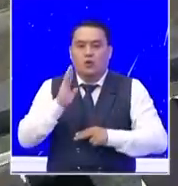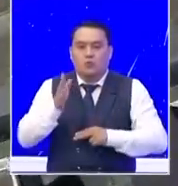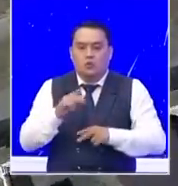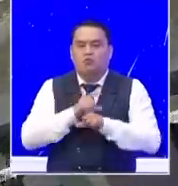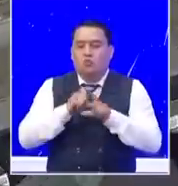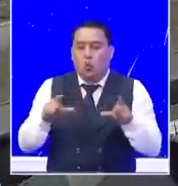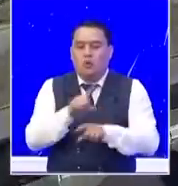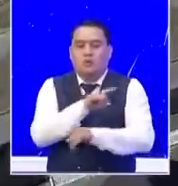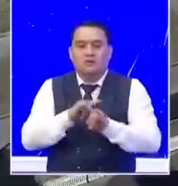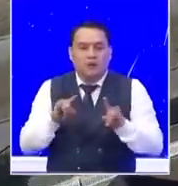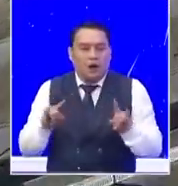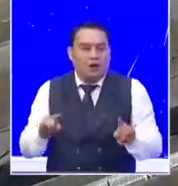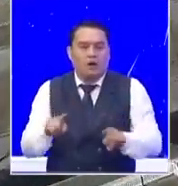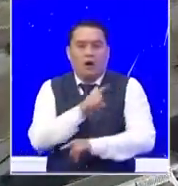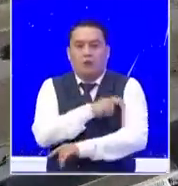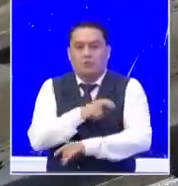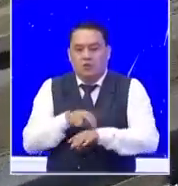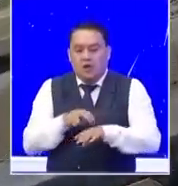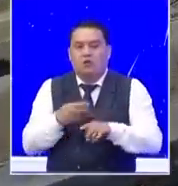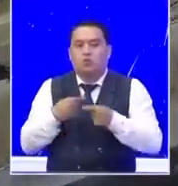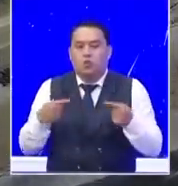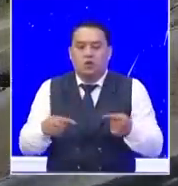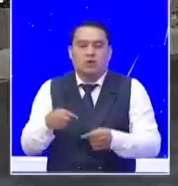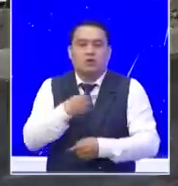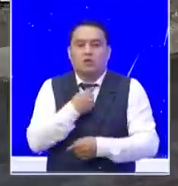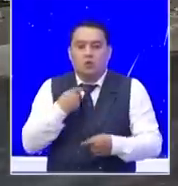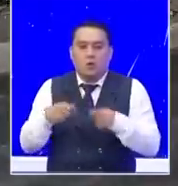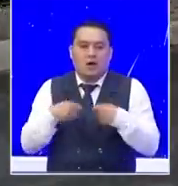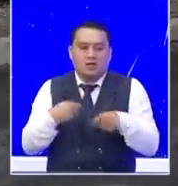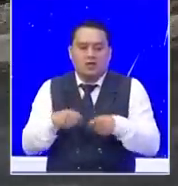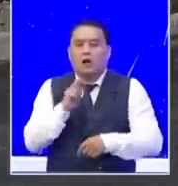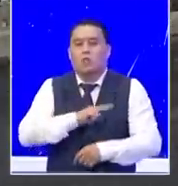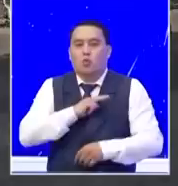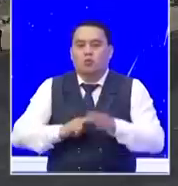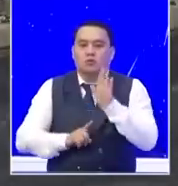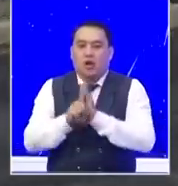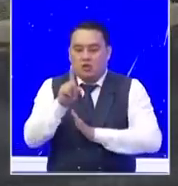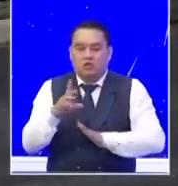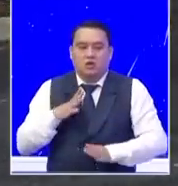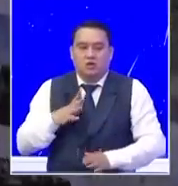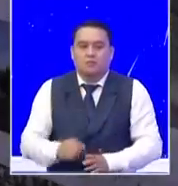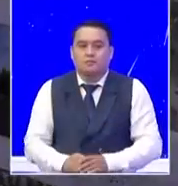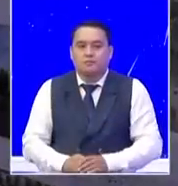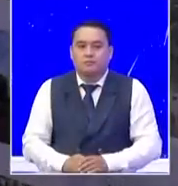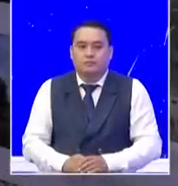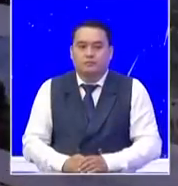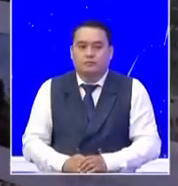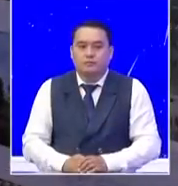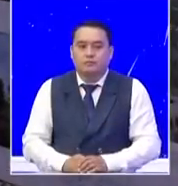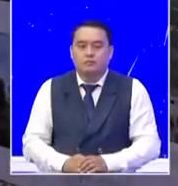виде школы, детского сада, аптек, магазинов и торговых центров. Работа по их строительству уже начаты. Здесь